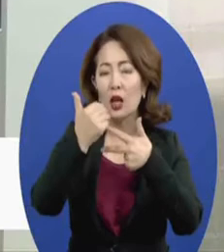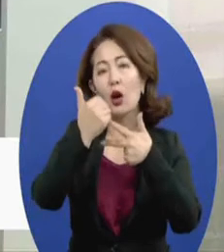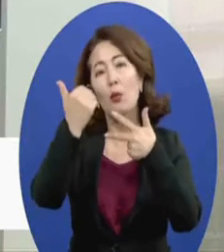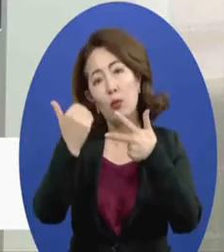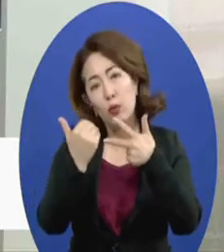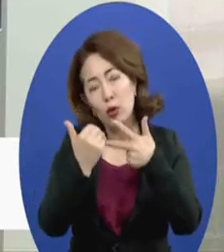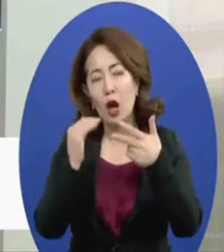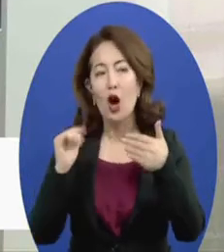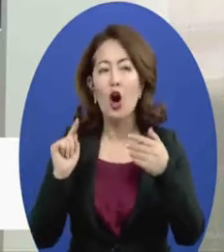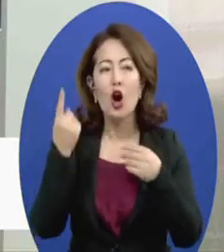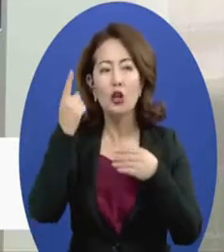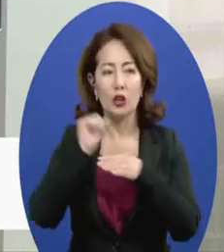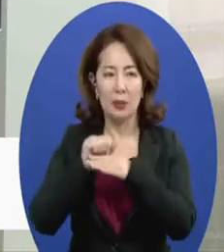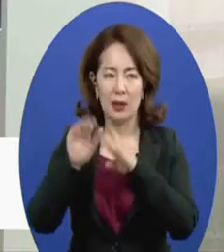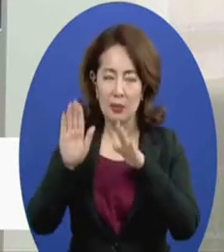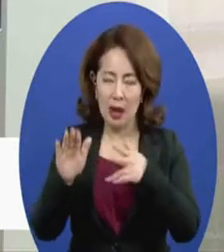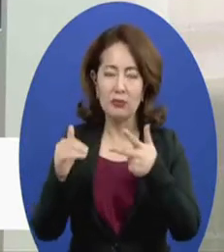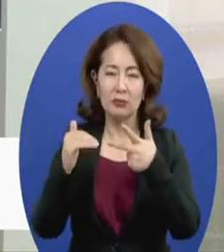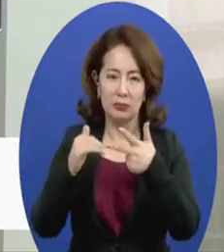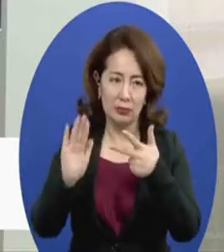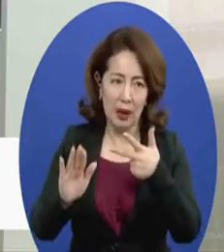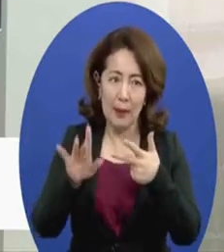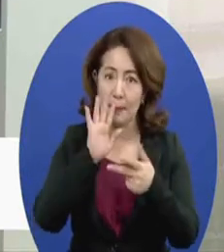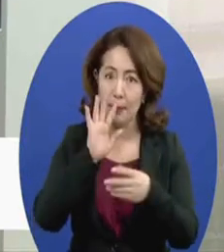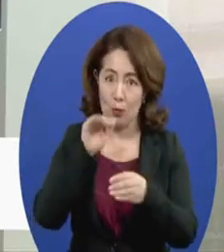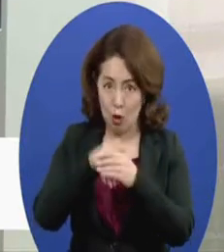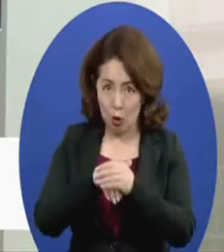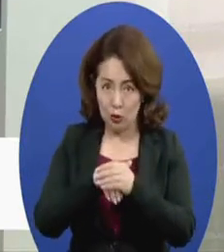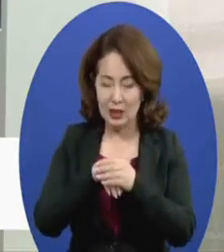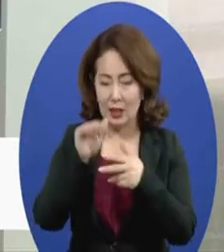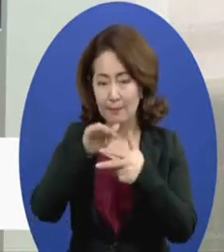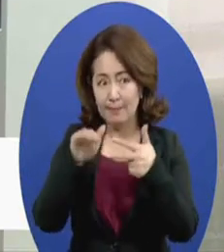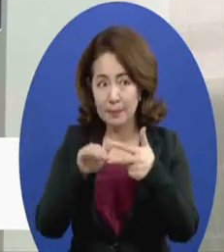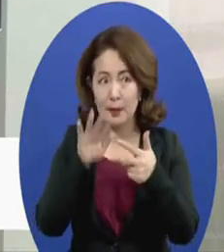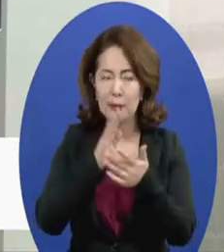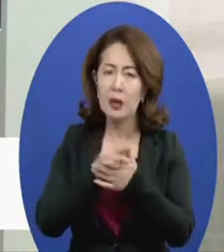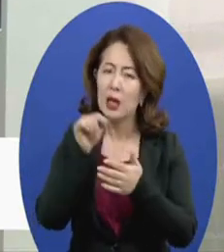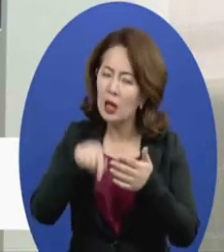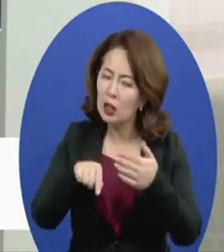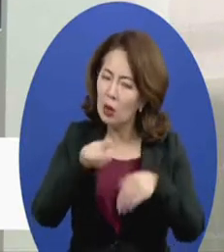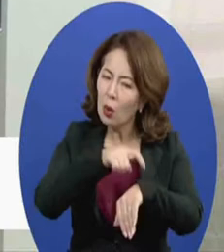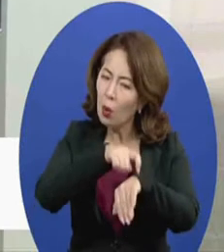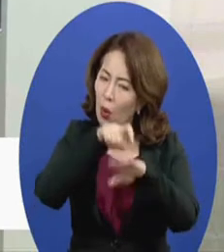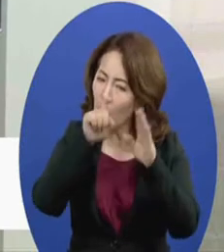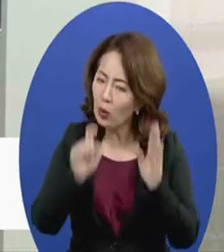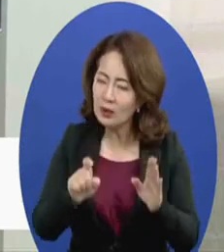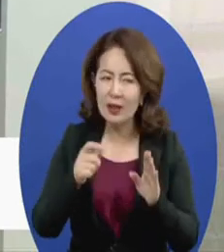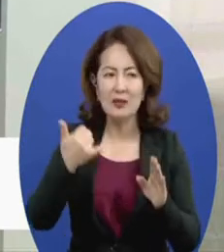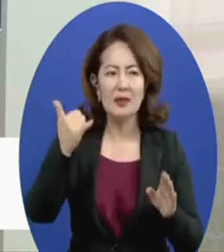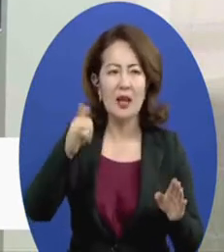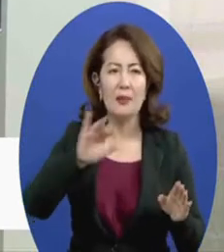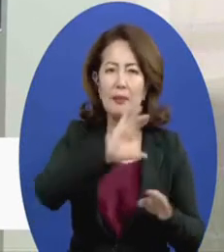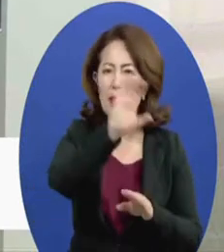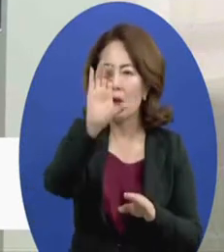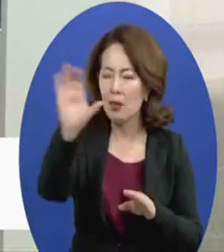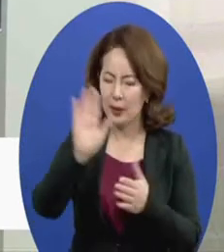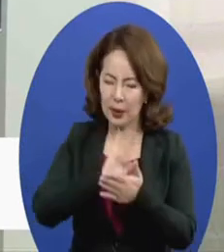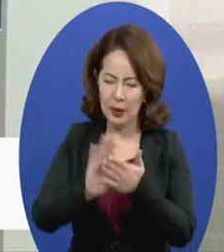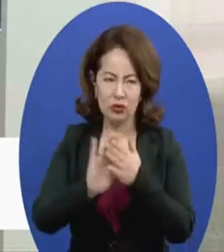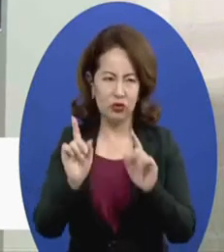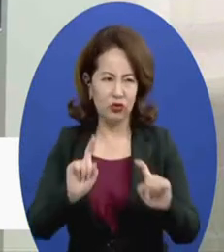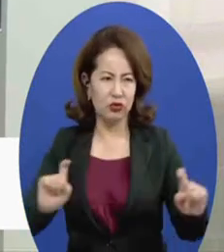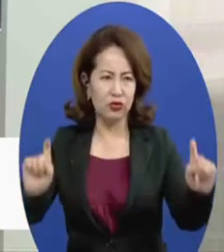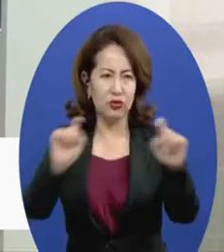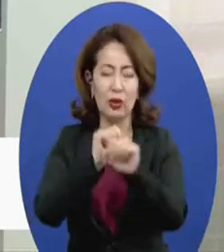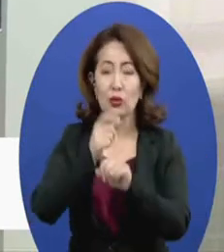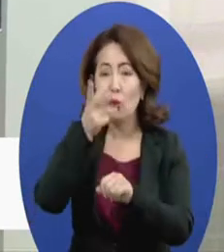шилжүүлэх саналыг бас оруулж байгаа. Энэ хугацаанд манай аж ахуй нэгж ард иргэд бас ариутгал халдваргуудлыг энэ 3 хоногт хийх